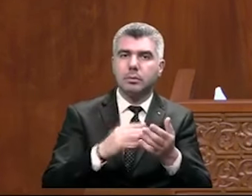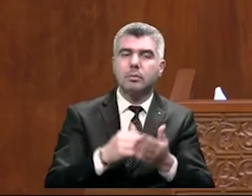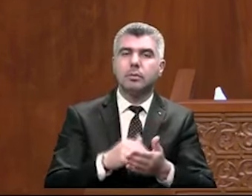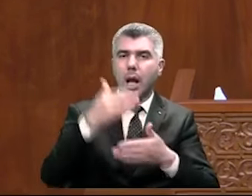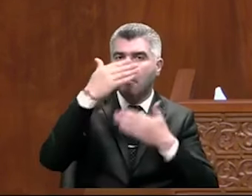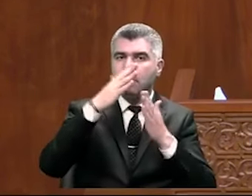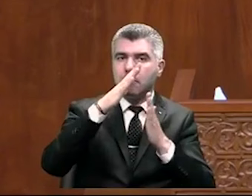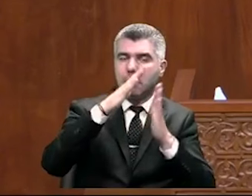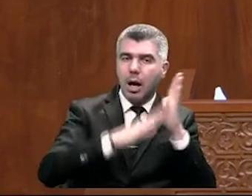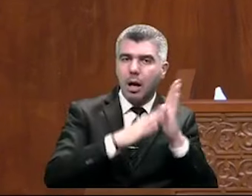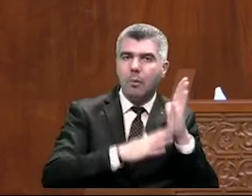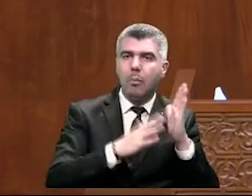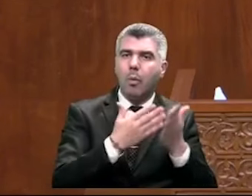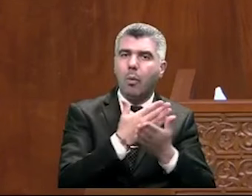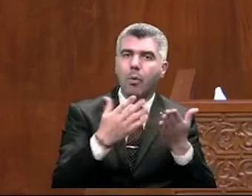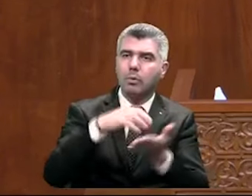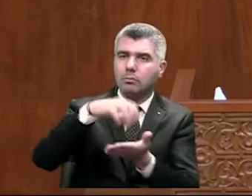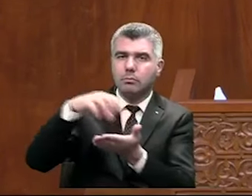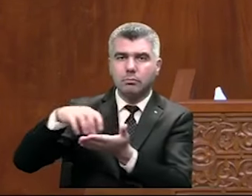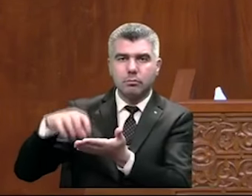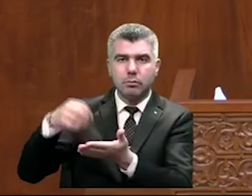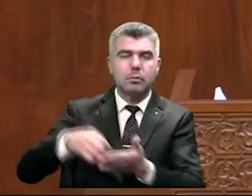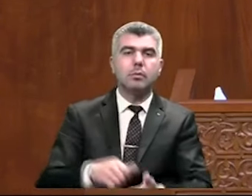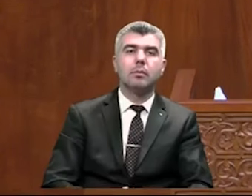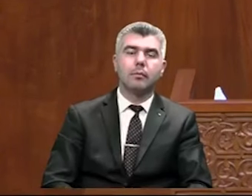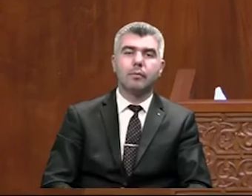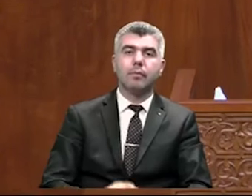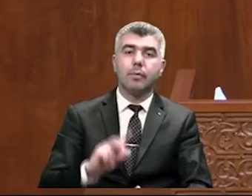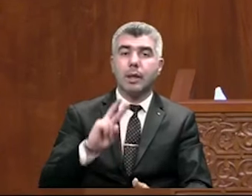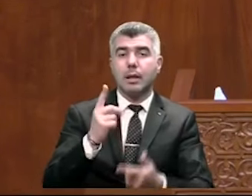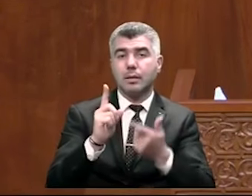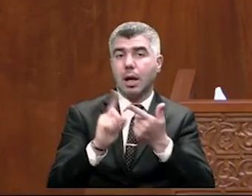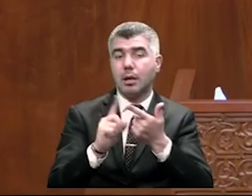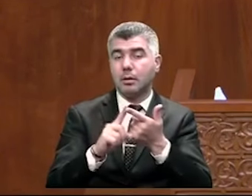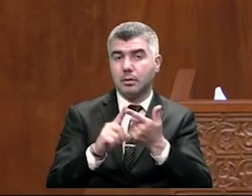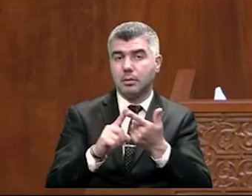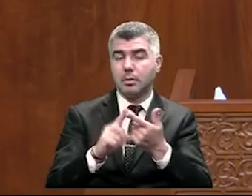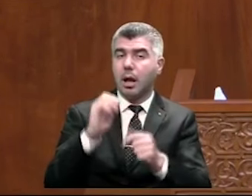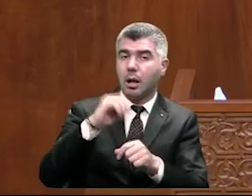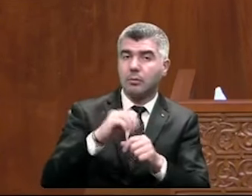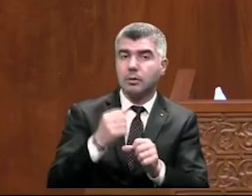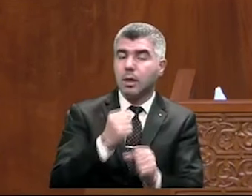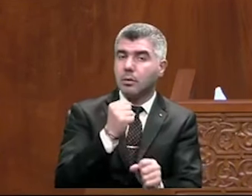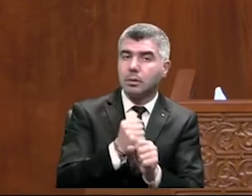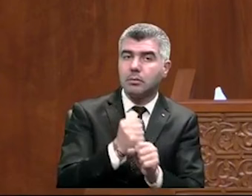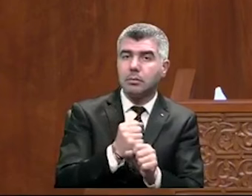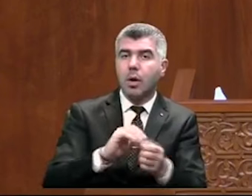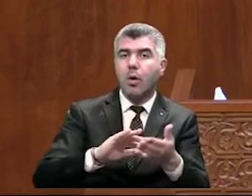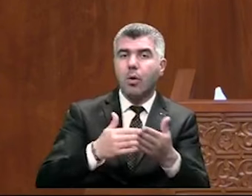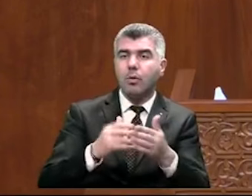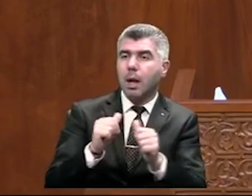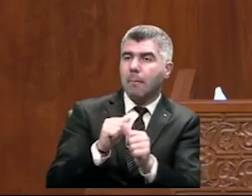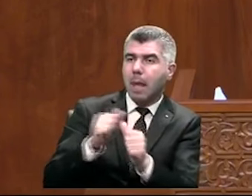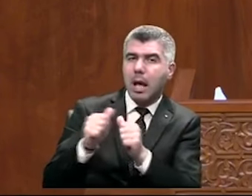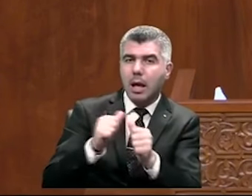لبلادنا بالنسبه لكل انحاء المغرب ثانيا العمل كذلك على فك العزله